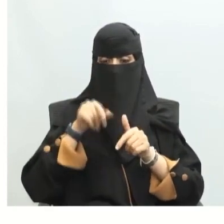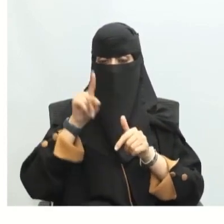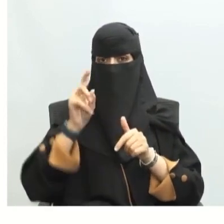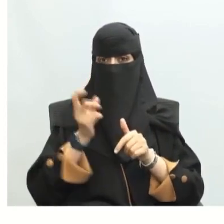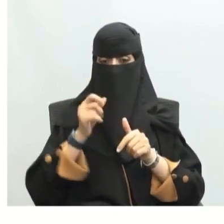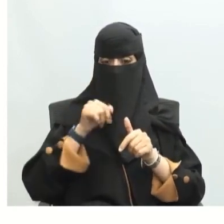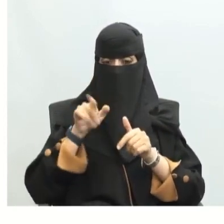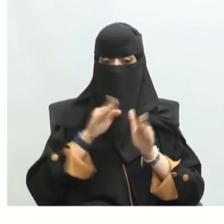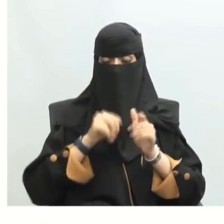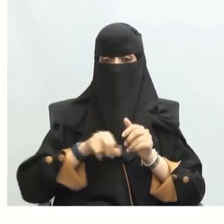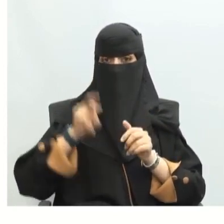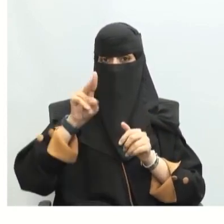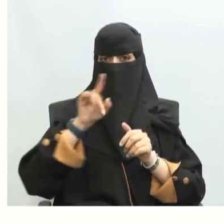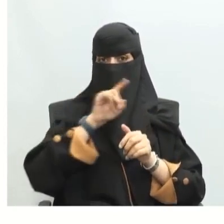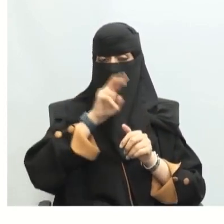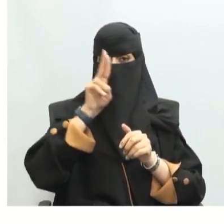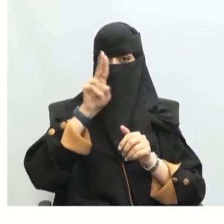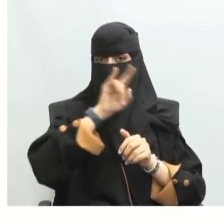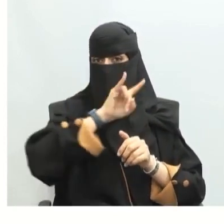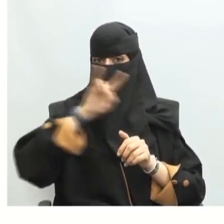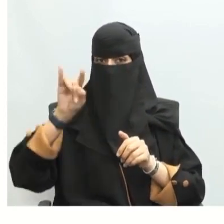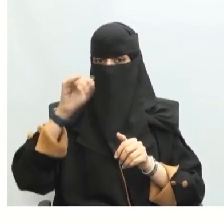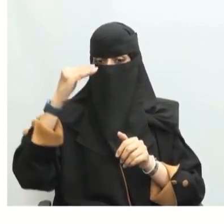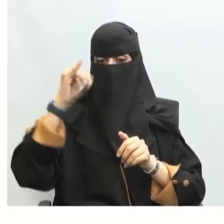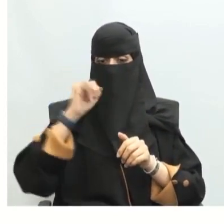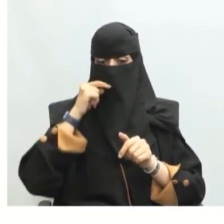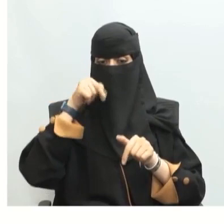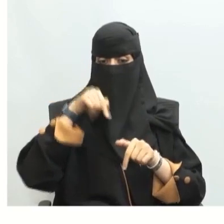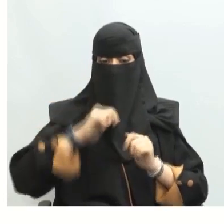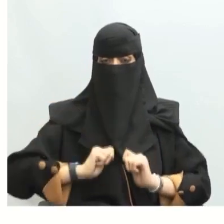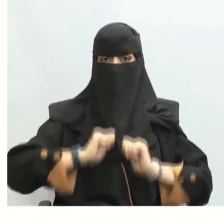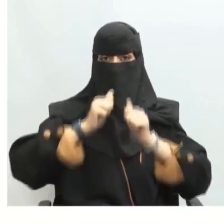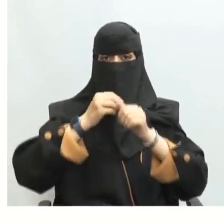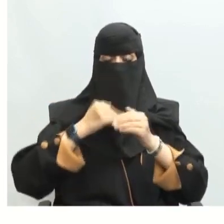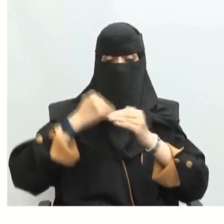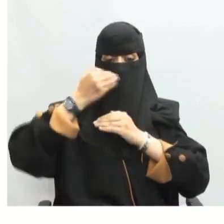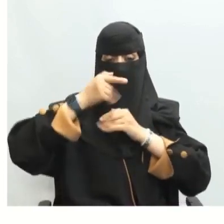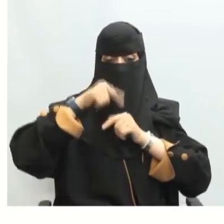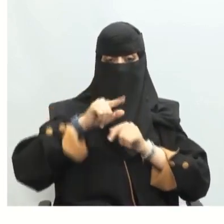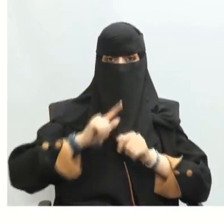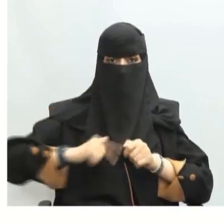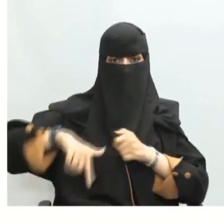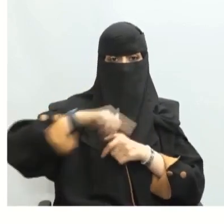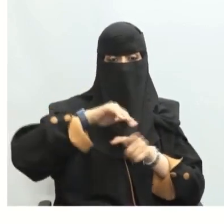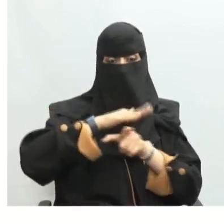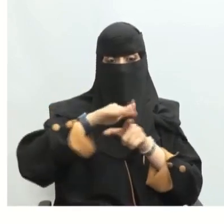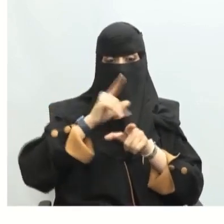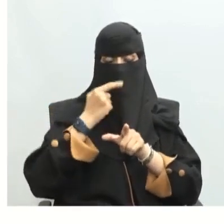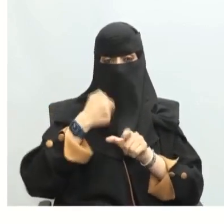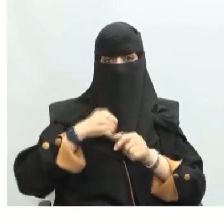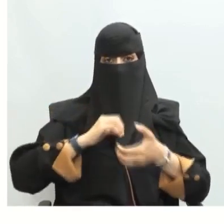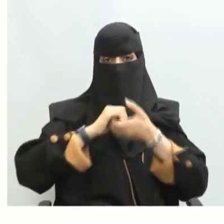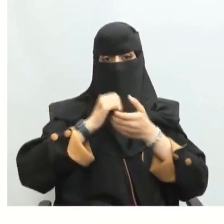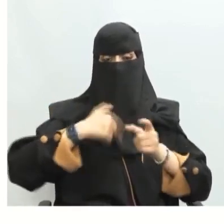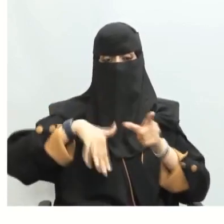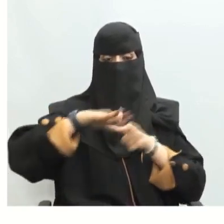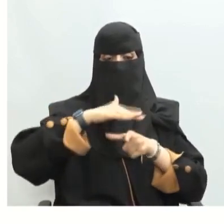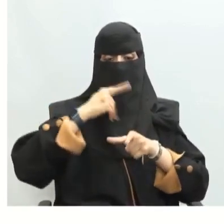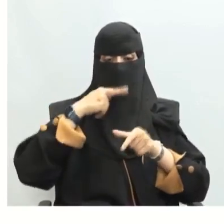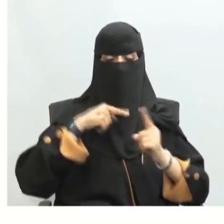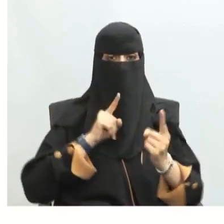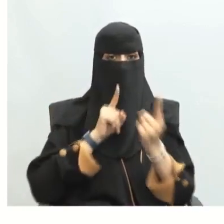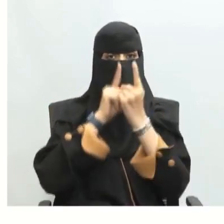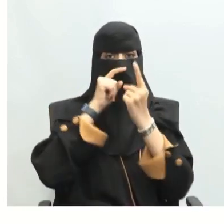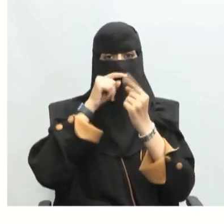ما الهدف من هذا البرنامج لتعزيز قيم الوحده الوطنيه وايضا الانتماء الوطني